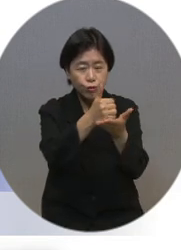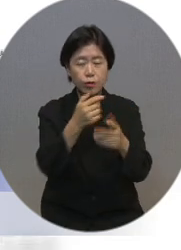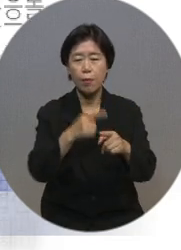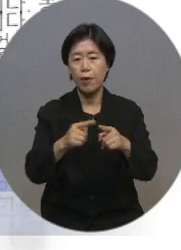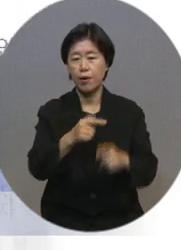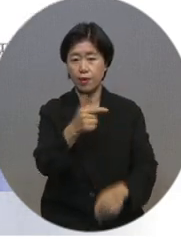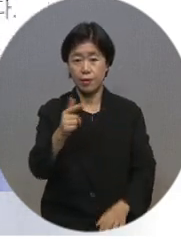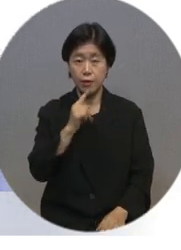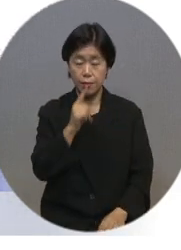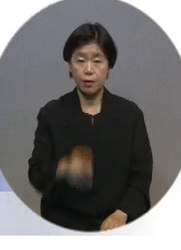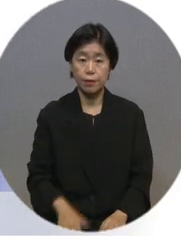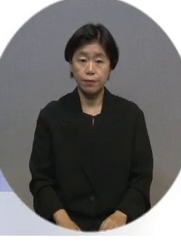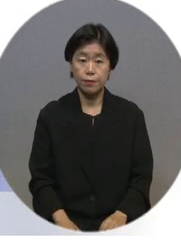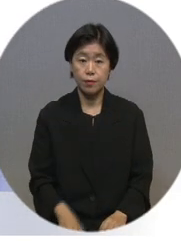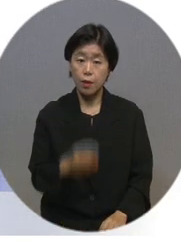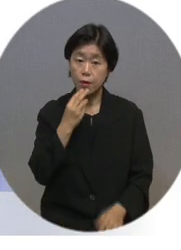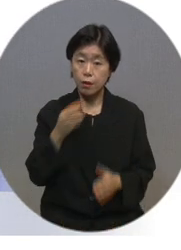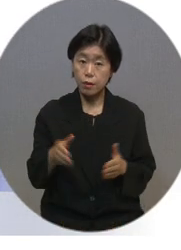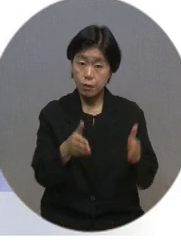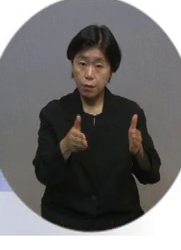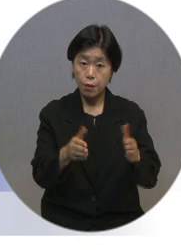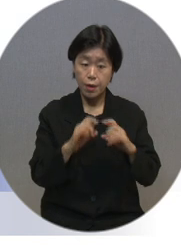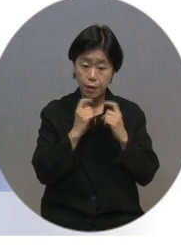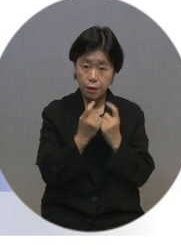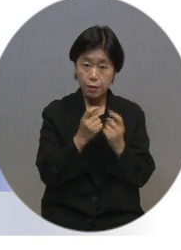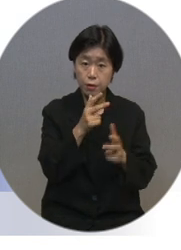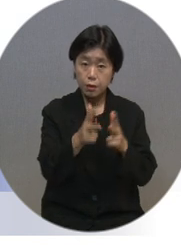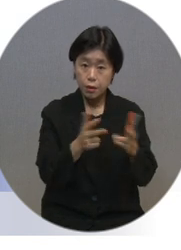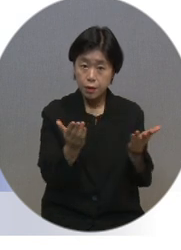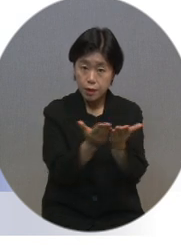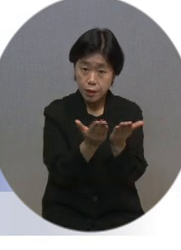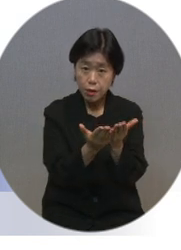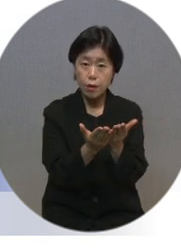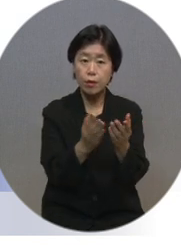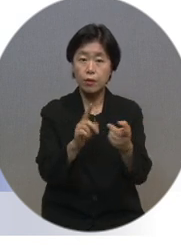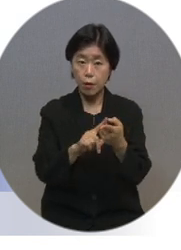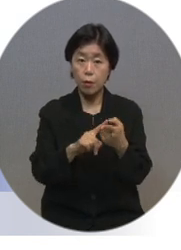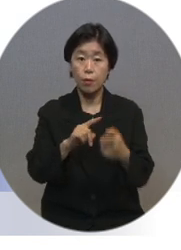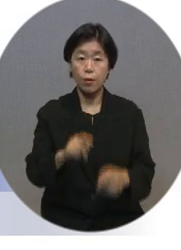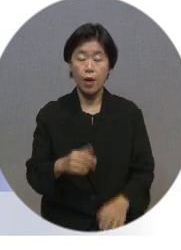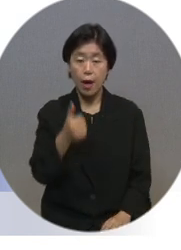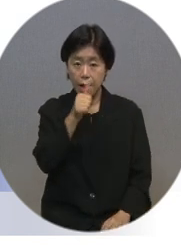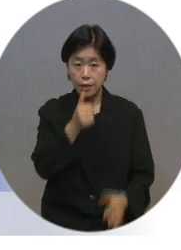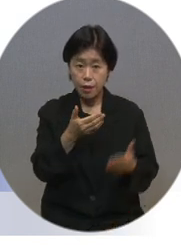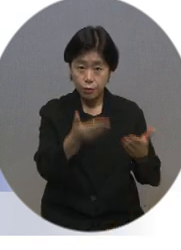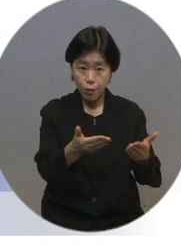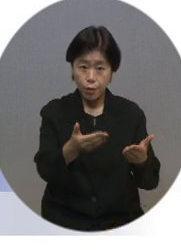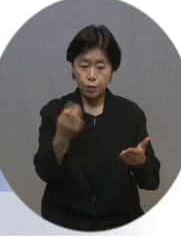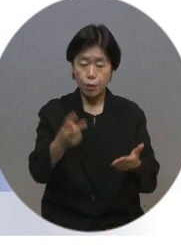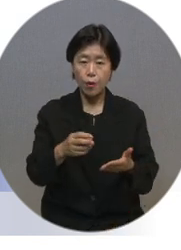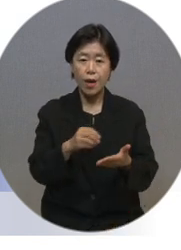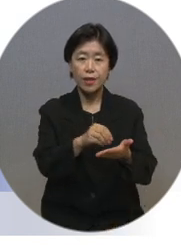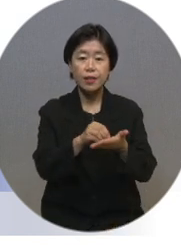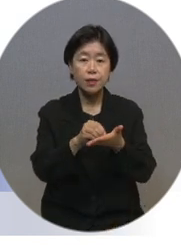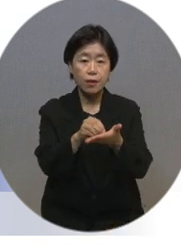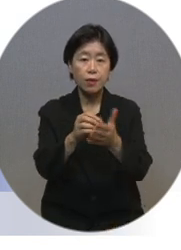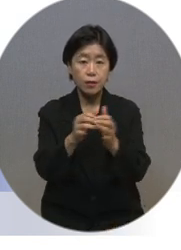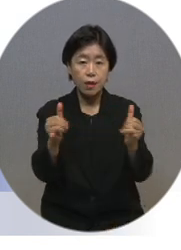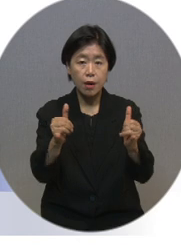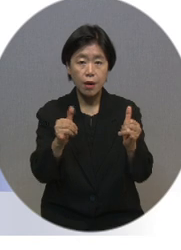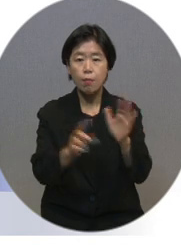평가했습니다 한편 경기도는 개별 사업 일정이 확정되는 대로 안내와 함께 신청자를 모집할